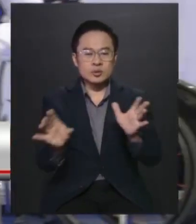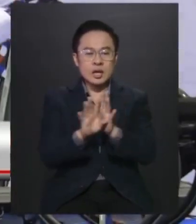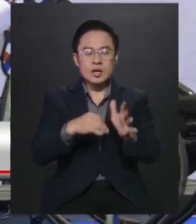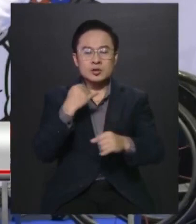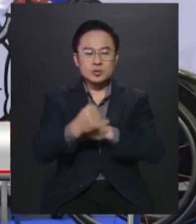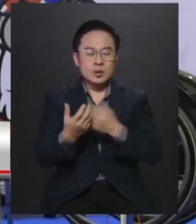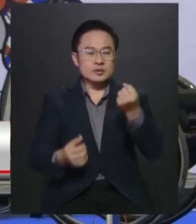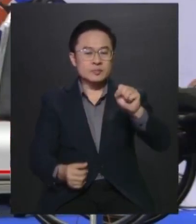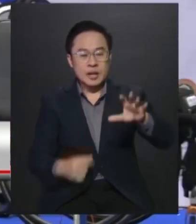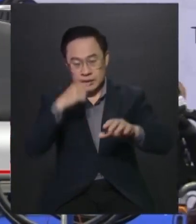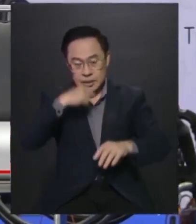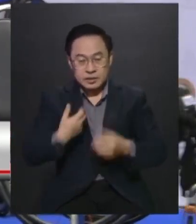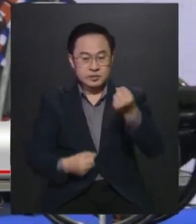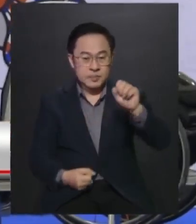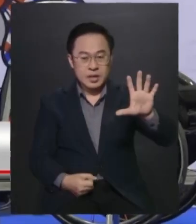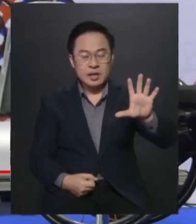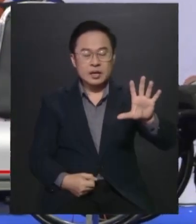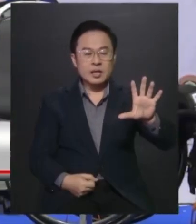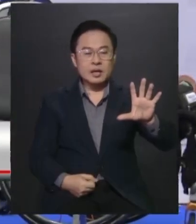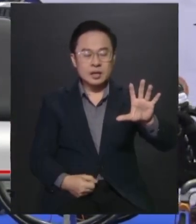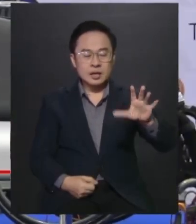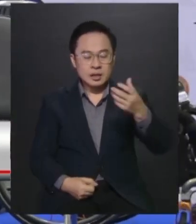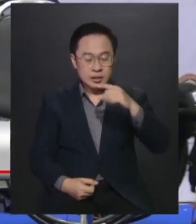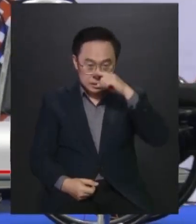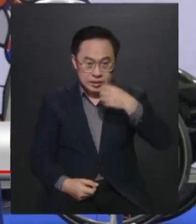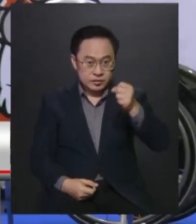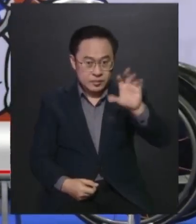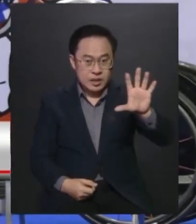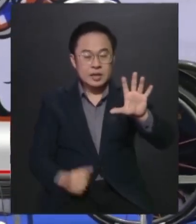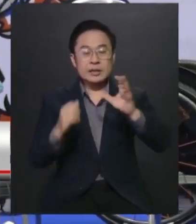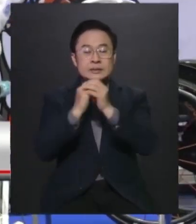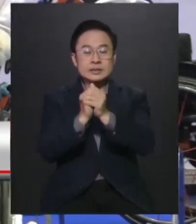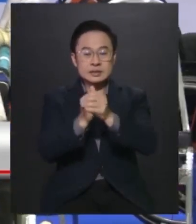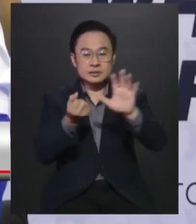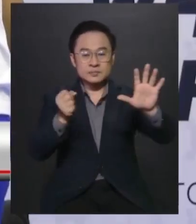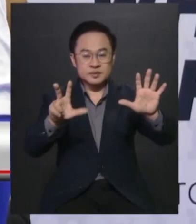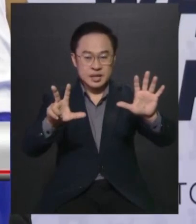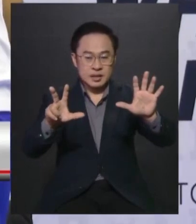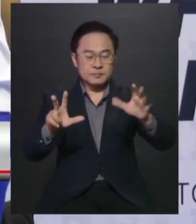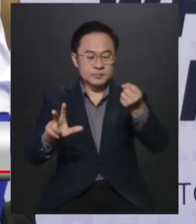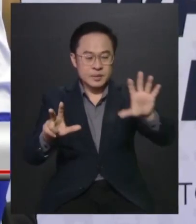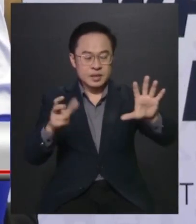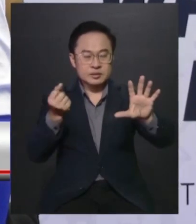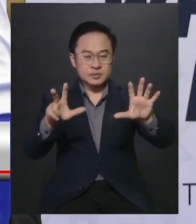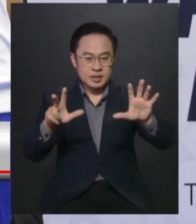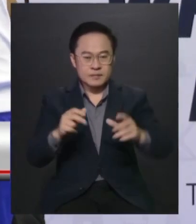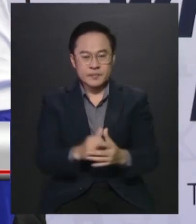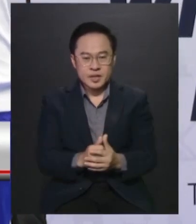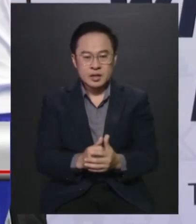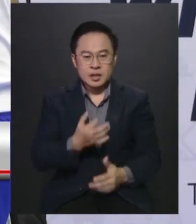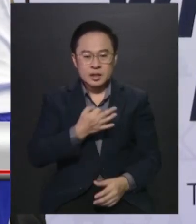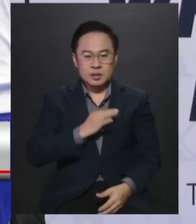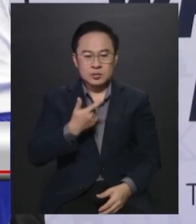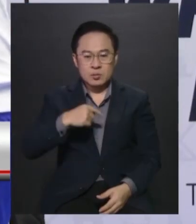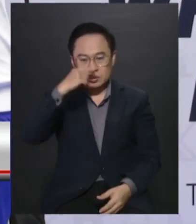ยครับ15-13คะแนนก็เลยทำให้สายสุนีคว้าเหรียญทองแรกในรายการไปครองได้สำเร็จเหรียญเงินเนี่ยก็เป็นของเซี่ยงหลงจ